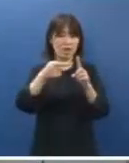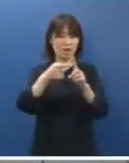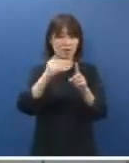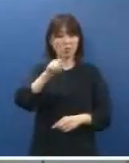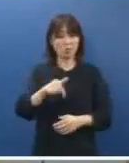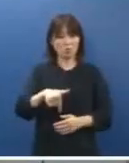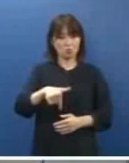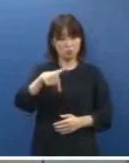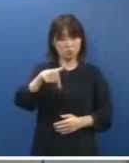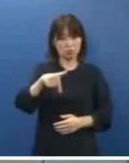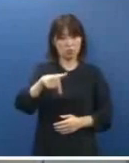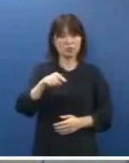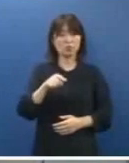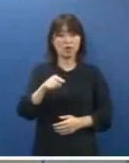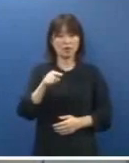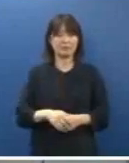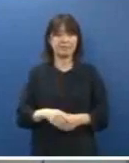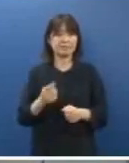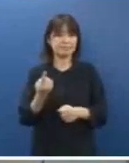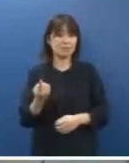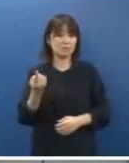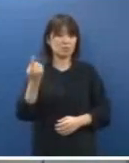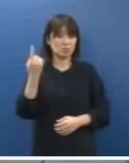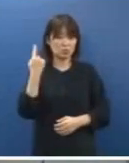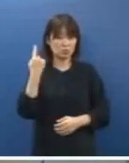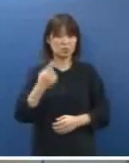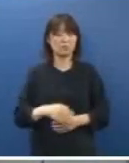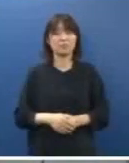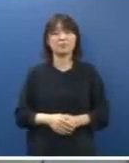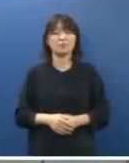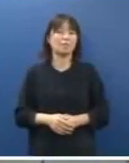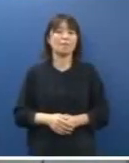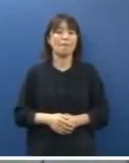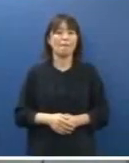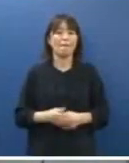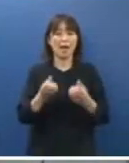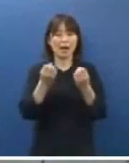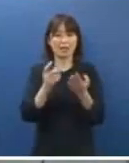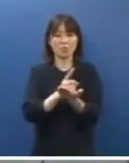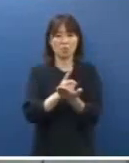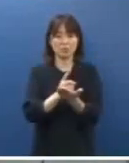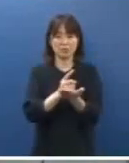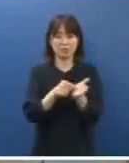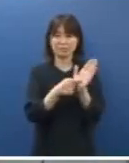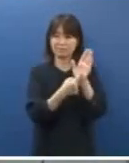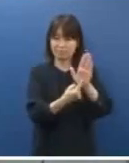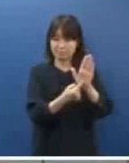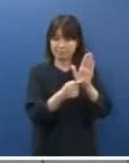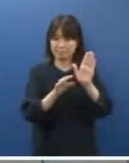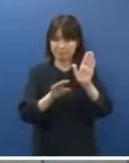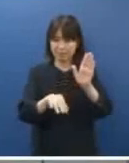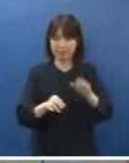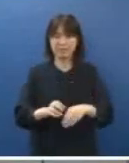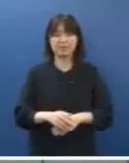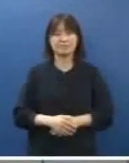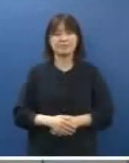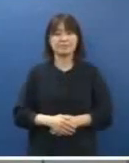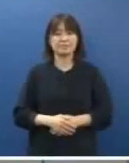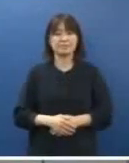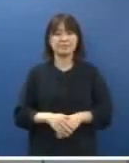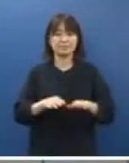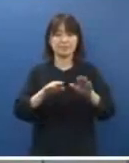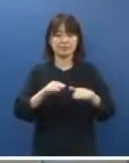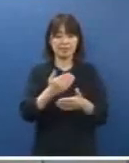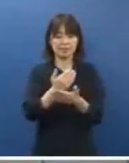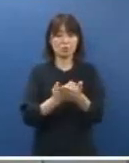昨日、JSA 部の方で、新しい方針が示されました。まあ、それによって今残っ